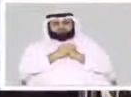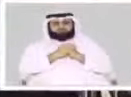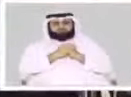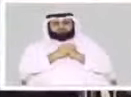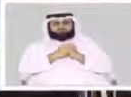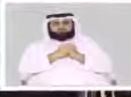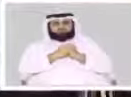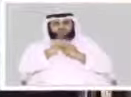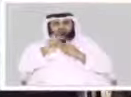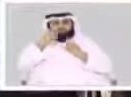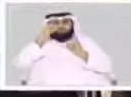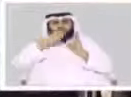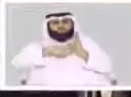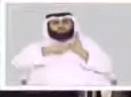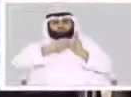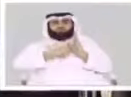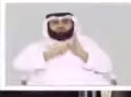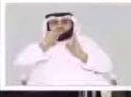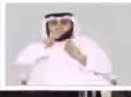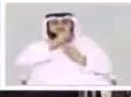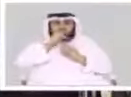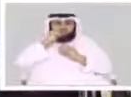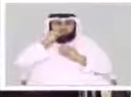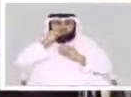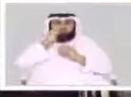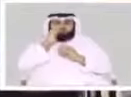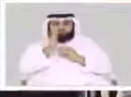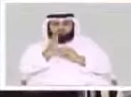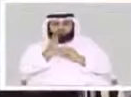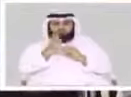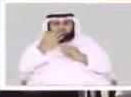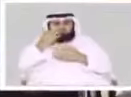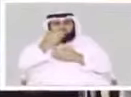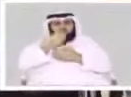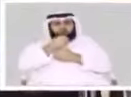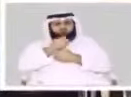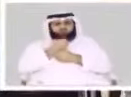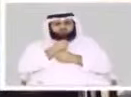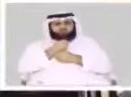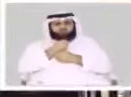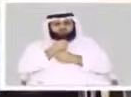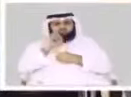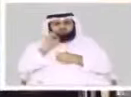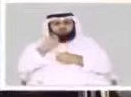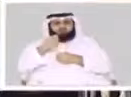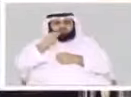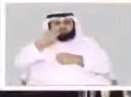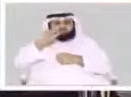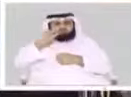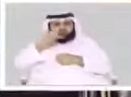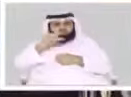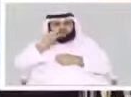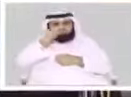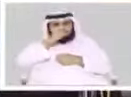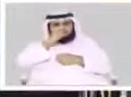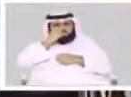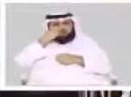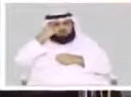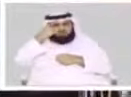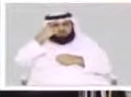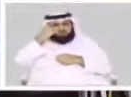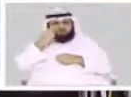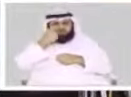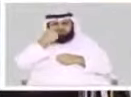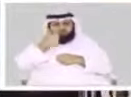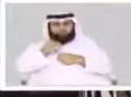فهذه الأحكام في الشريعة أصلا كلها تؤدي إلى حفظ هذه المقاصد من الدين والعقل والنفس